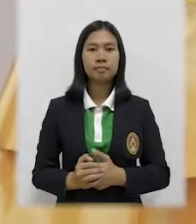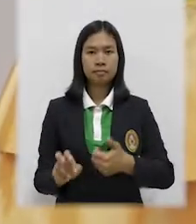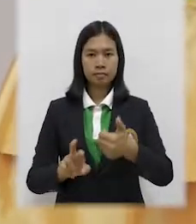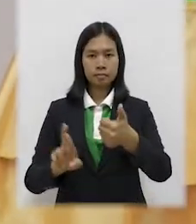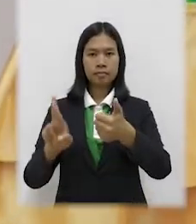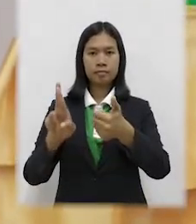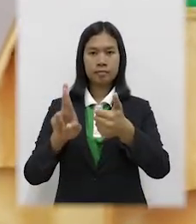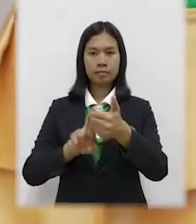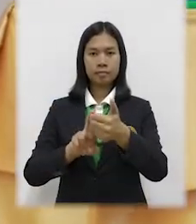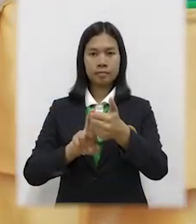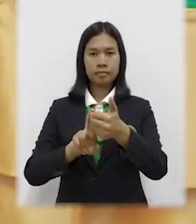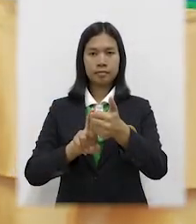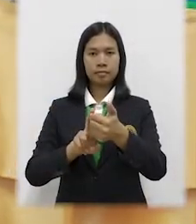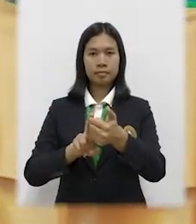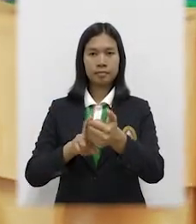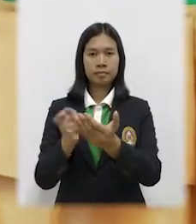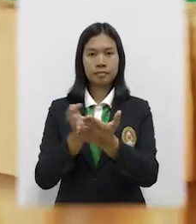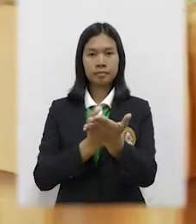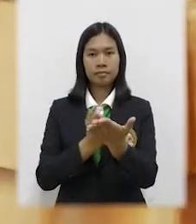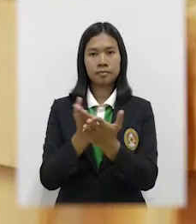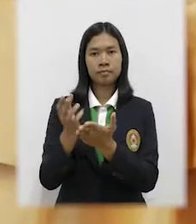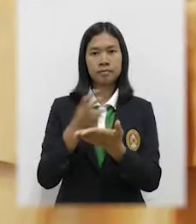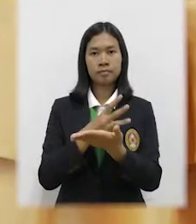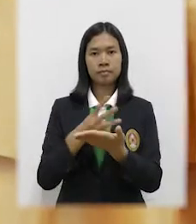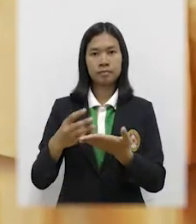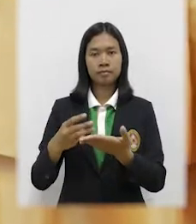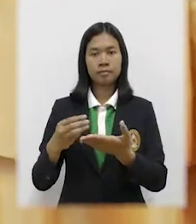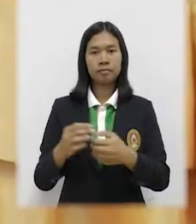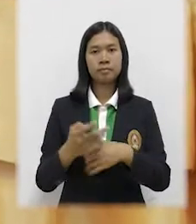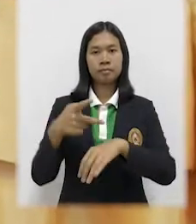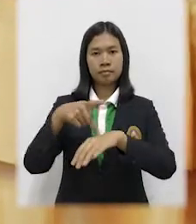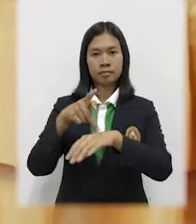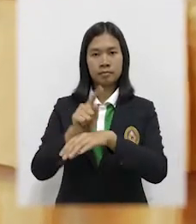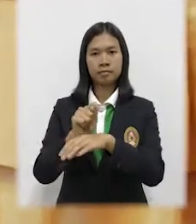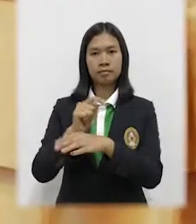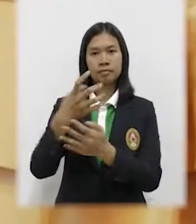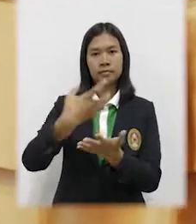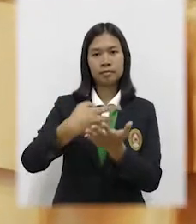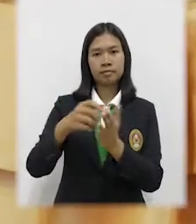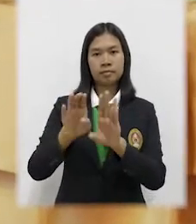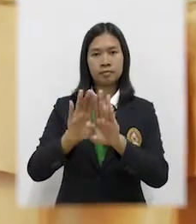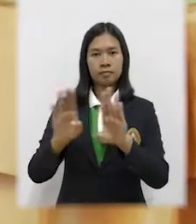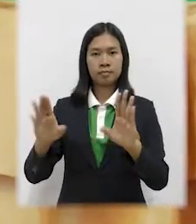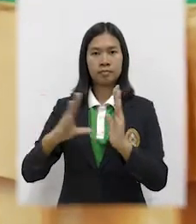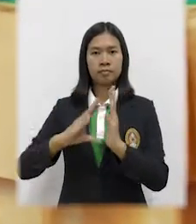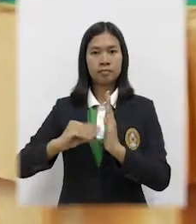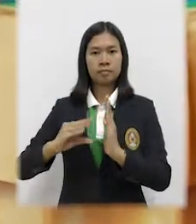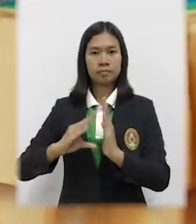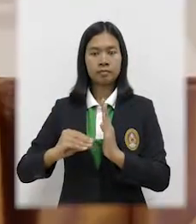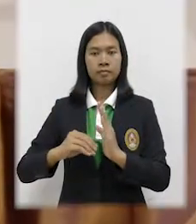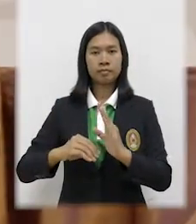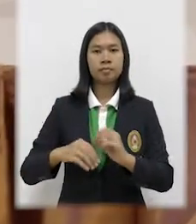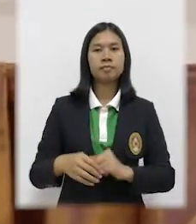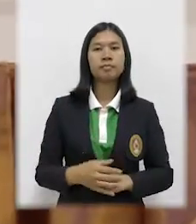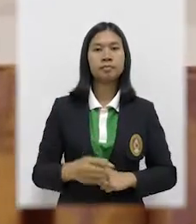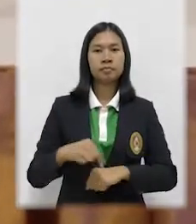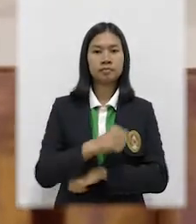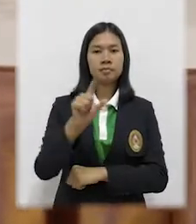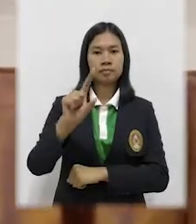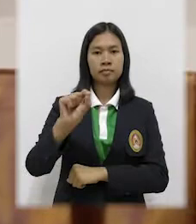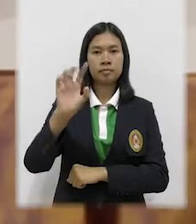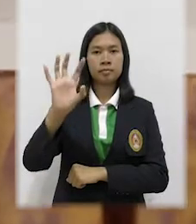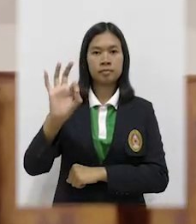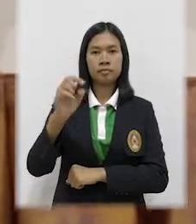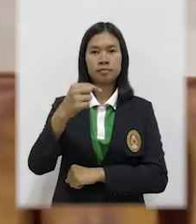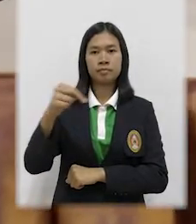โดยผู้ช่วยศาสตราจารย์นันทิยาผิวงามรองอธิการบดีฝ่ายวิชาการเป็นประธานกล่าวเปิดการอบรมซึ่งจัดขึ้นใน